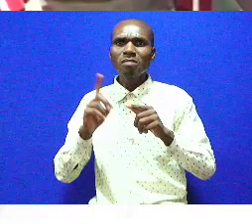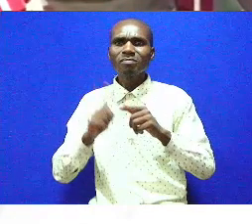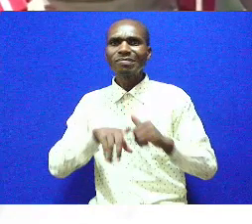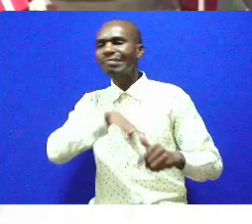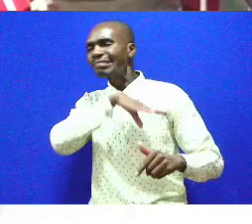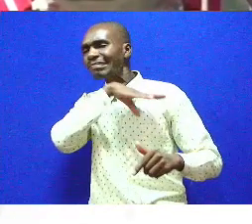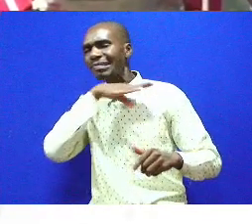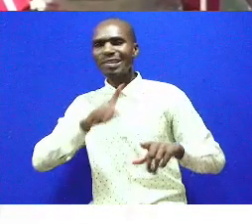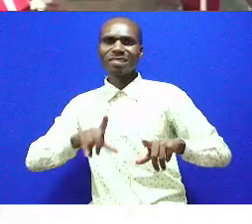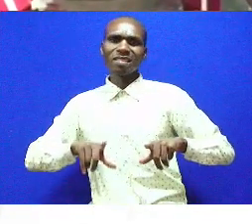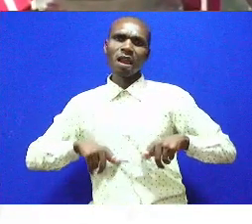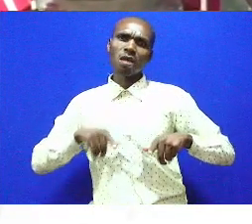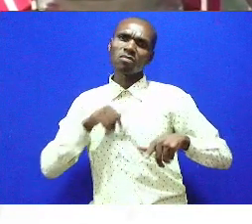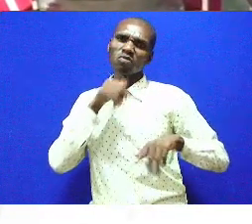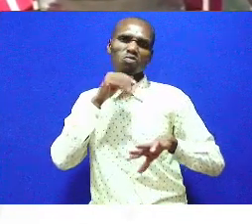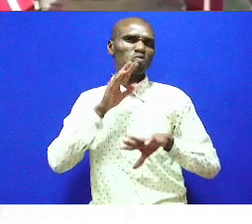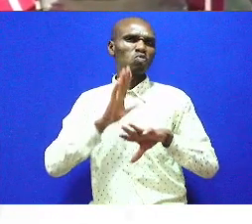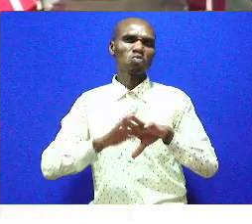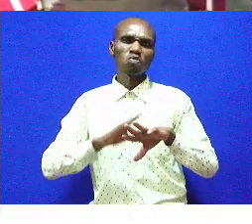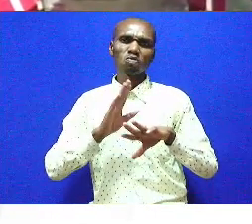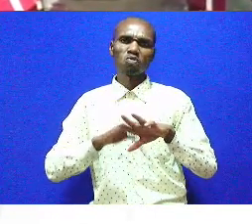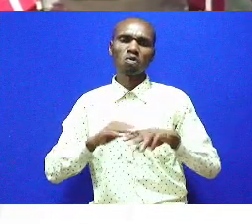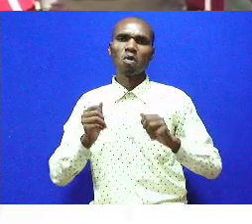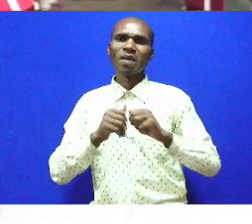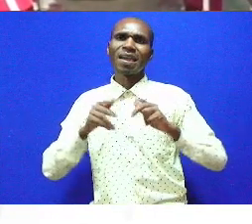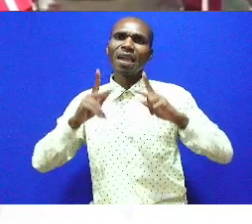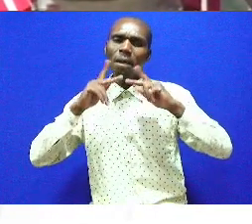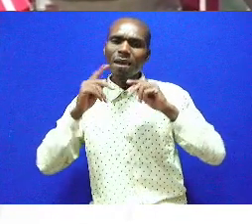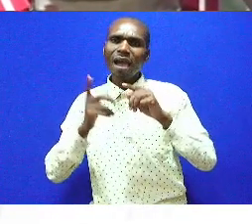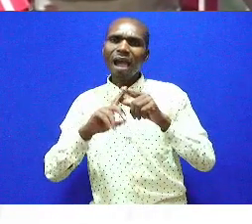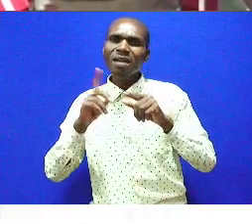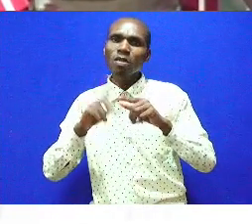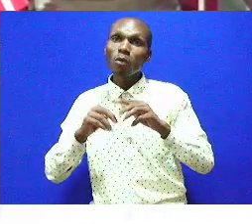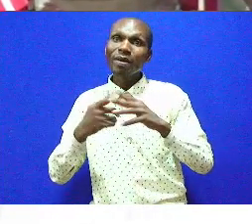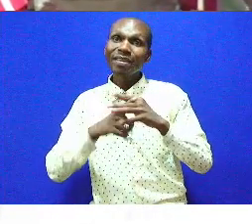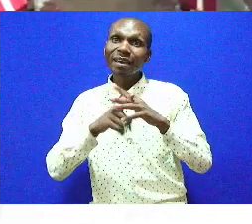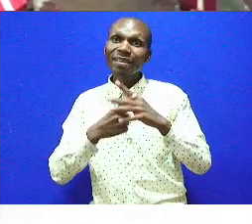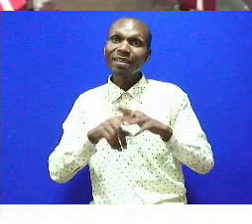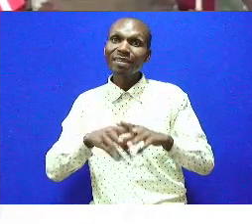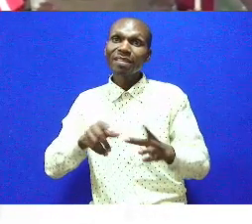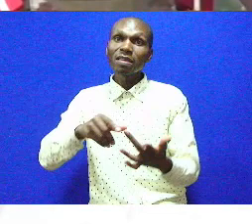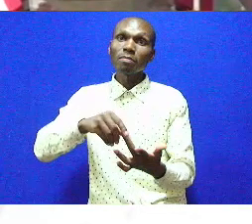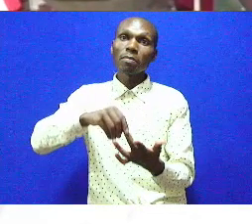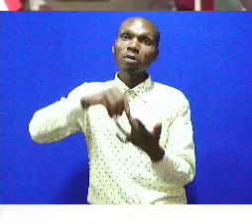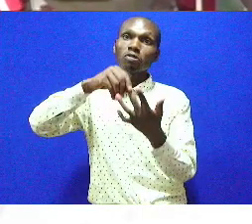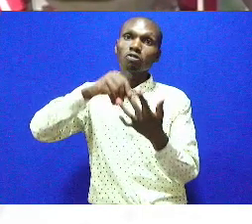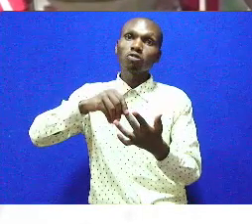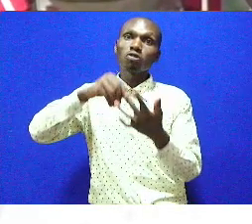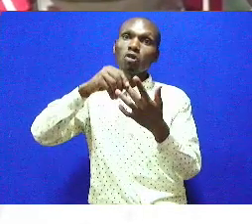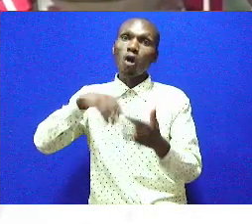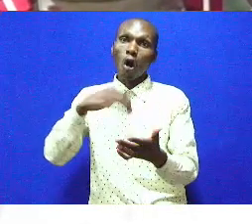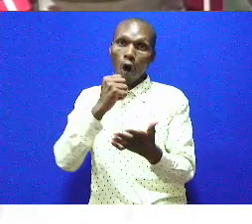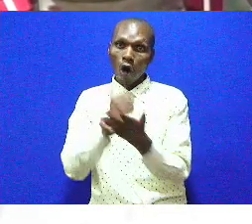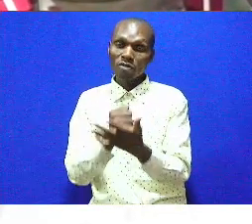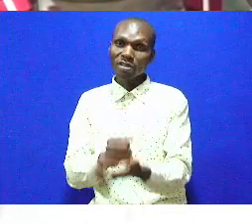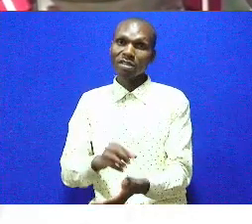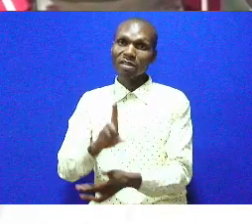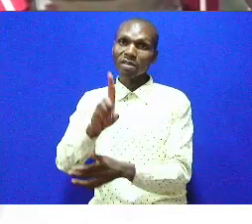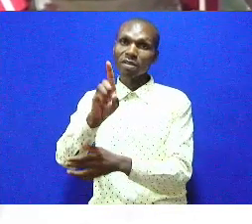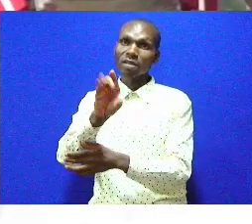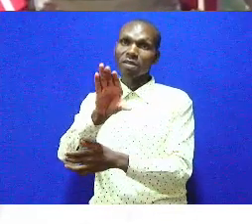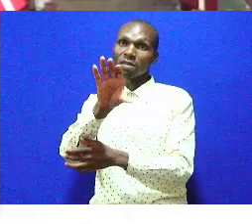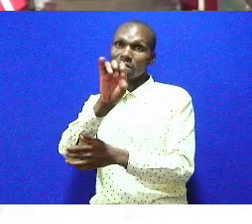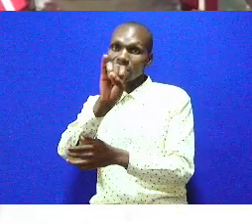yao yasiwe kwa ya amani. Tumefungua a special desk ofisi ya DCI